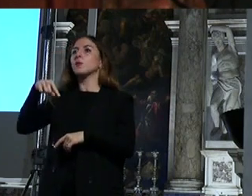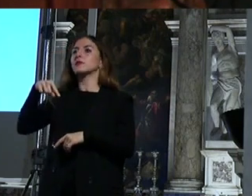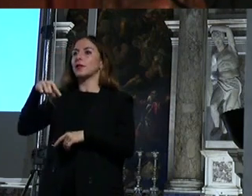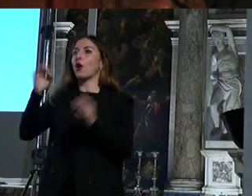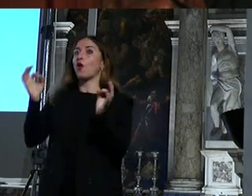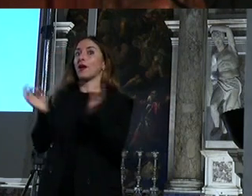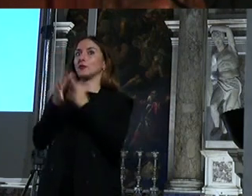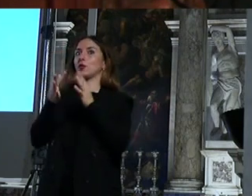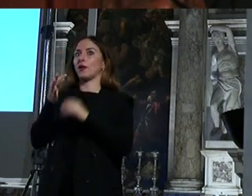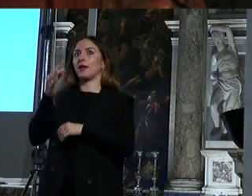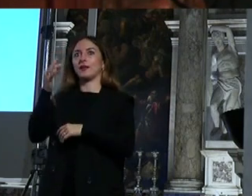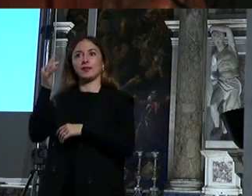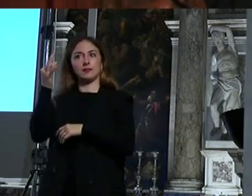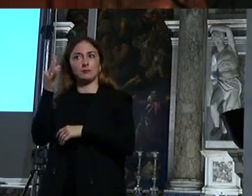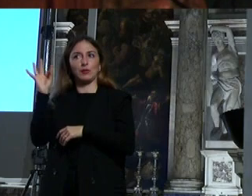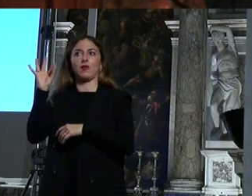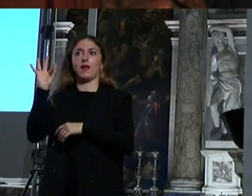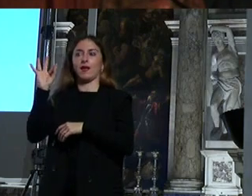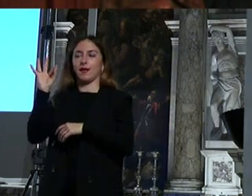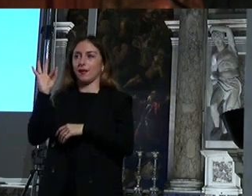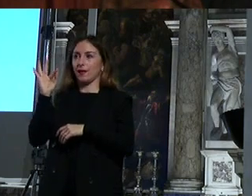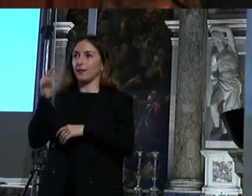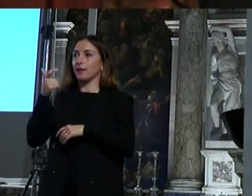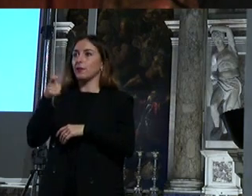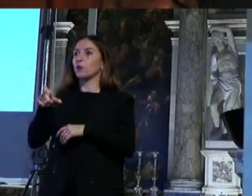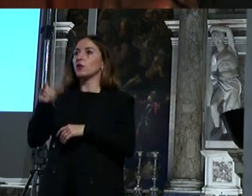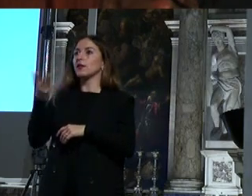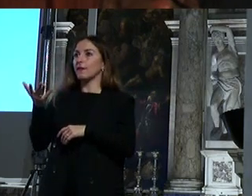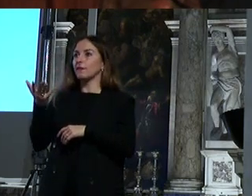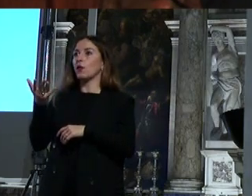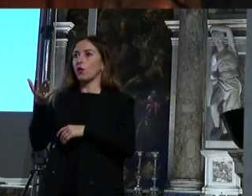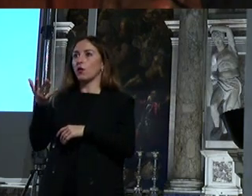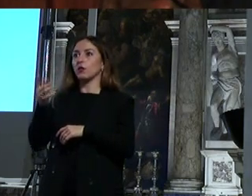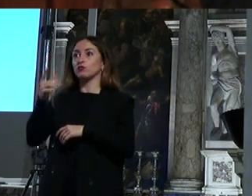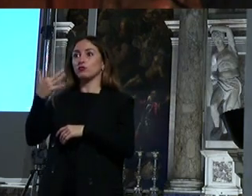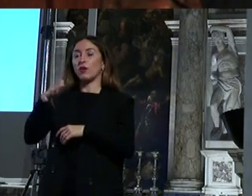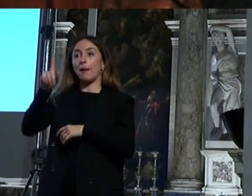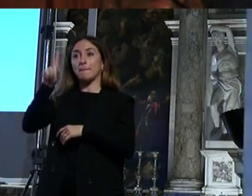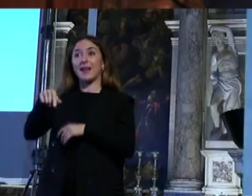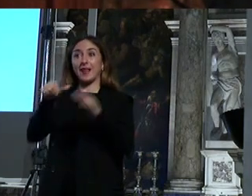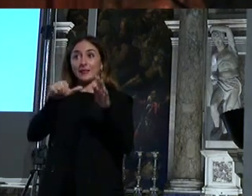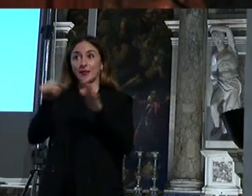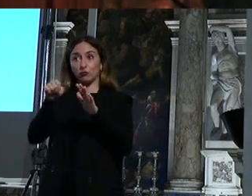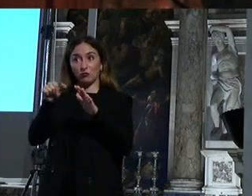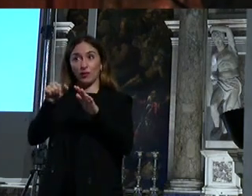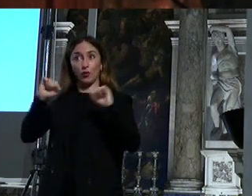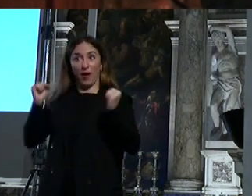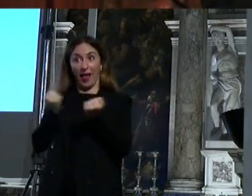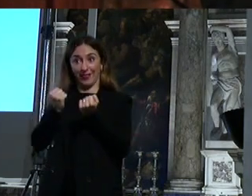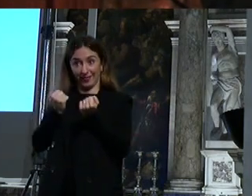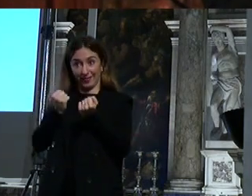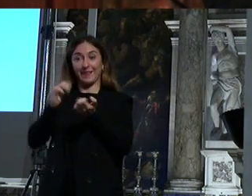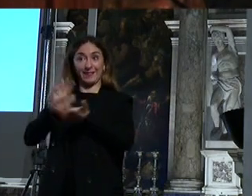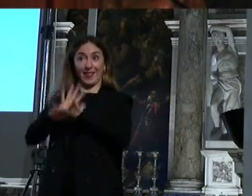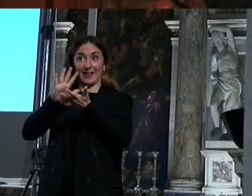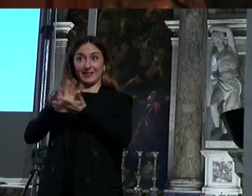speciale, perché siamo durante le celebrazioni dei 1600 anni. E